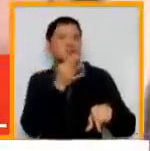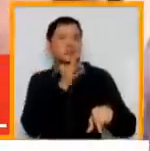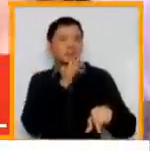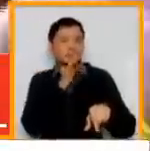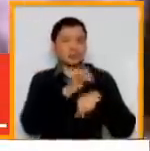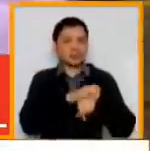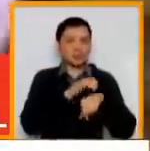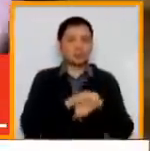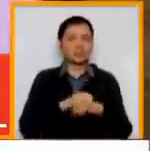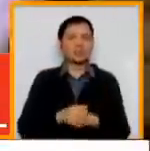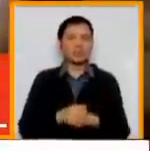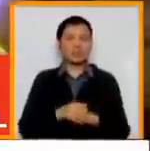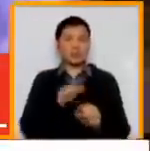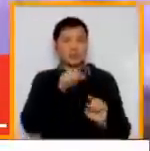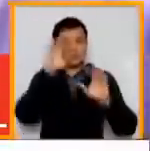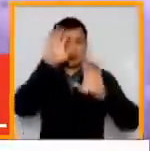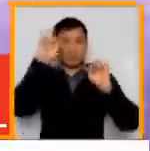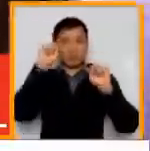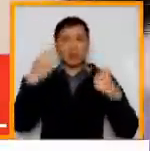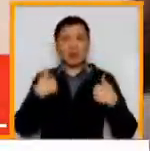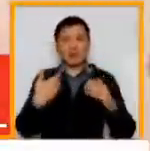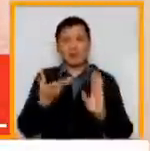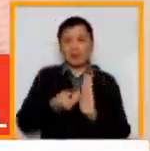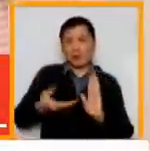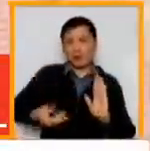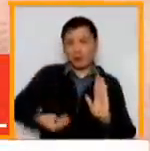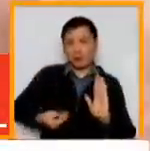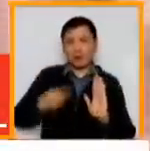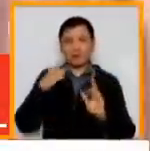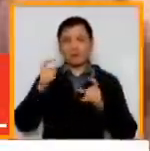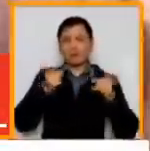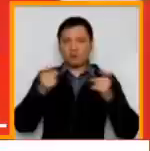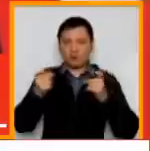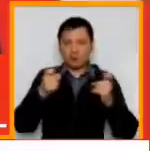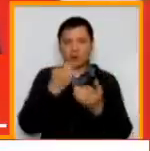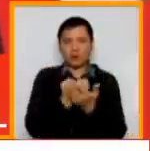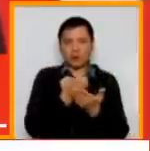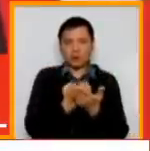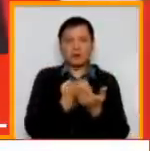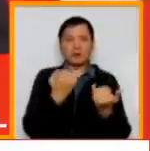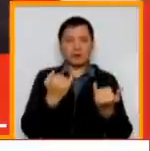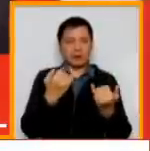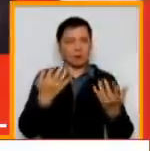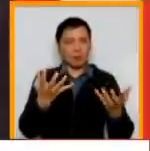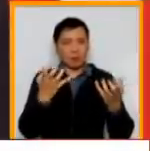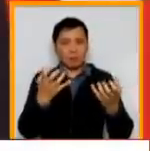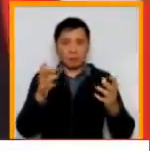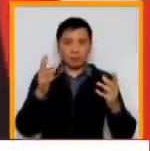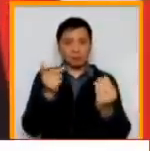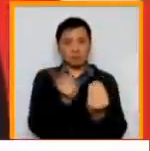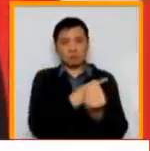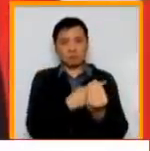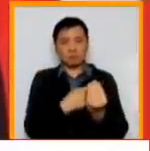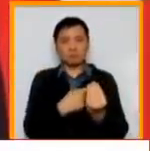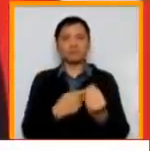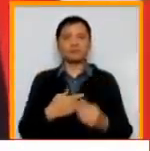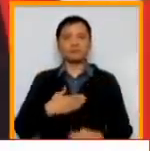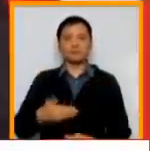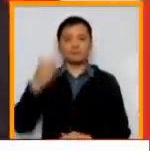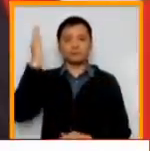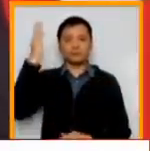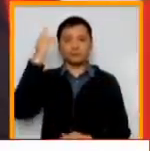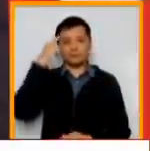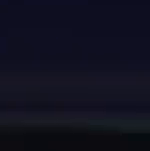korupsyon, kanyang paghawak sa ekonomiya at pagnanais na manatili sa pwesto. Para sa unang balita, Bam Alegre, buong puso para sa